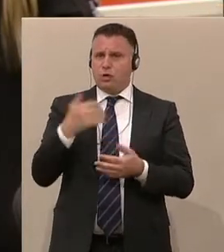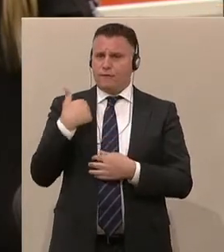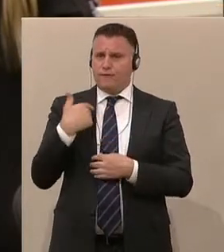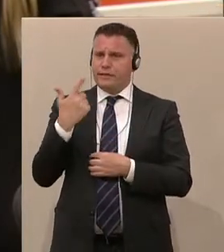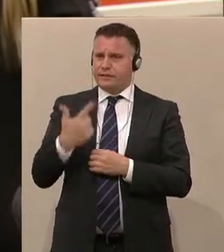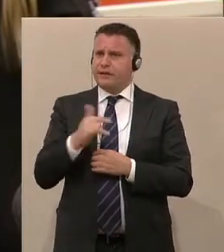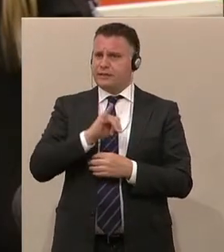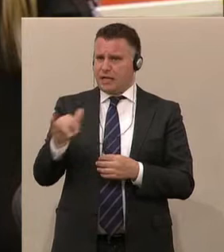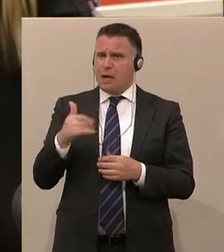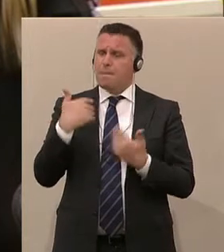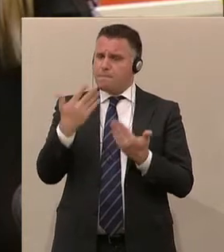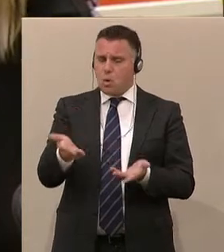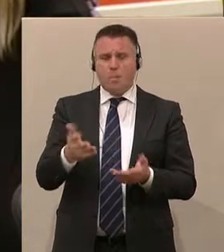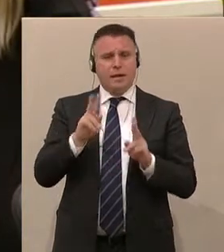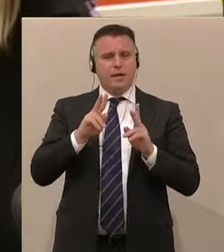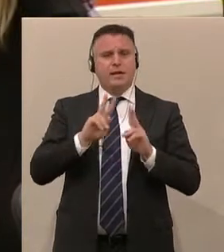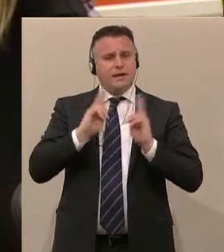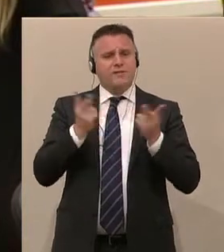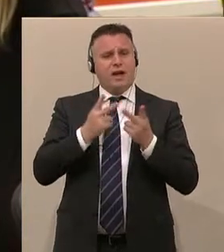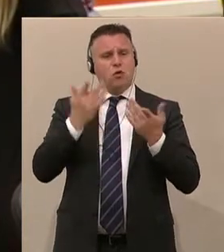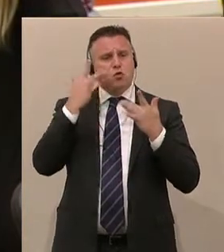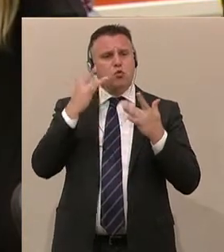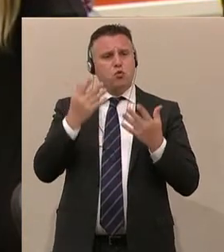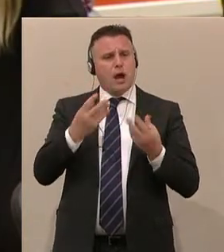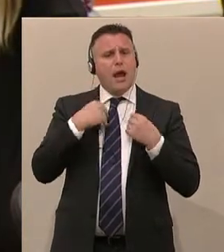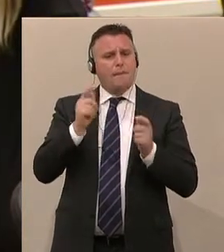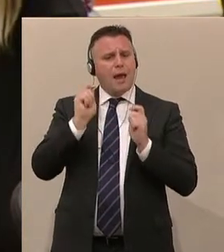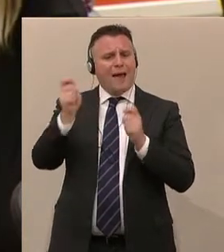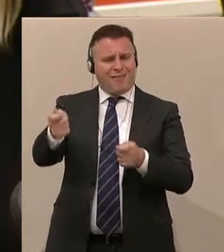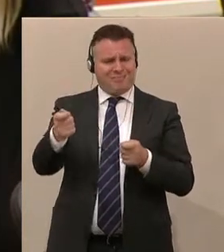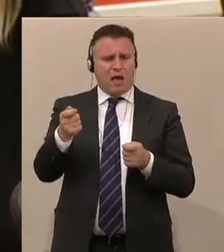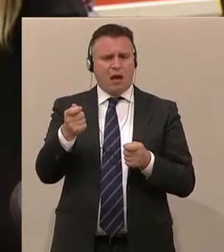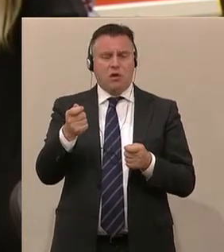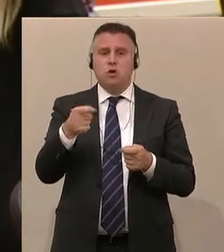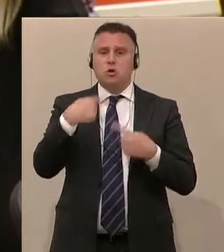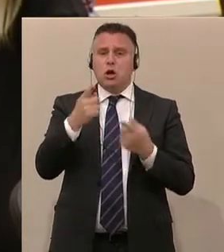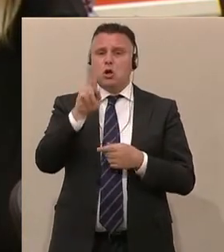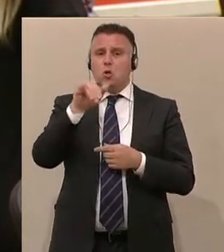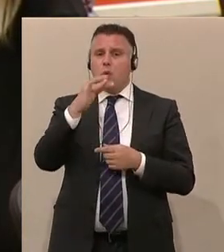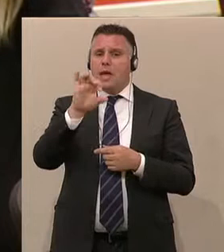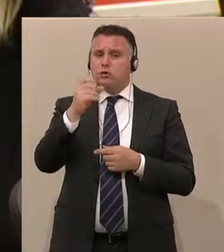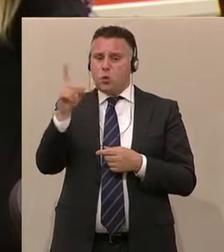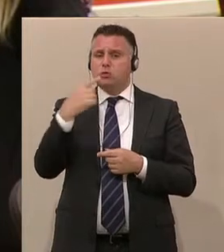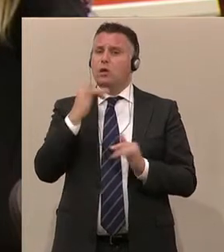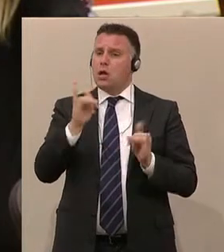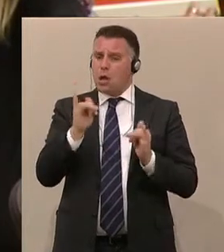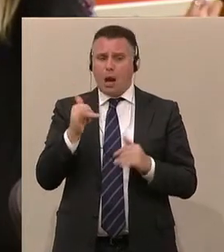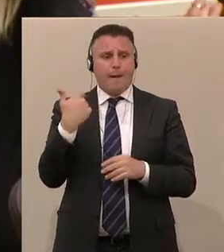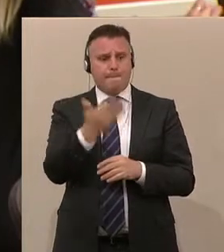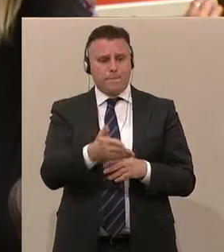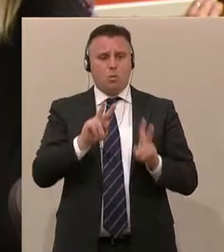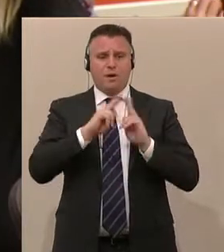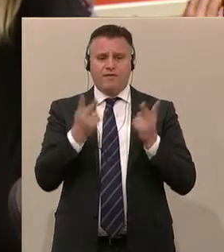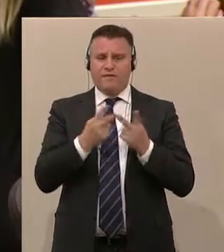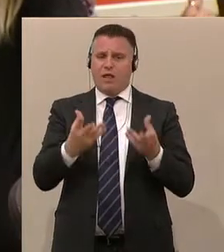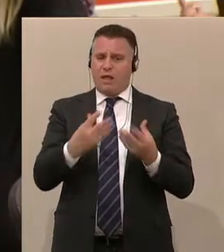Jahren den Weltkulturerbe-Status beantragt hat, und mich dann auch gefreut, als die UNESCO den Welterbe-Status an